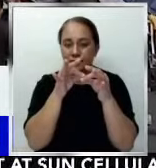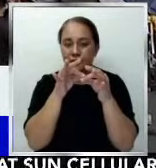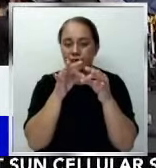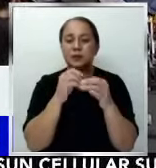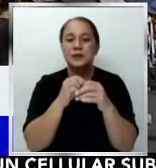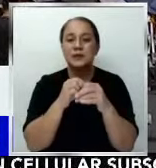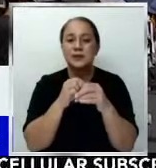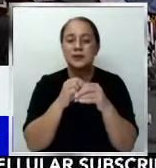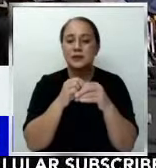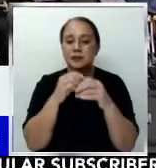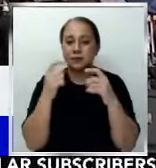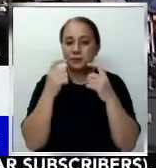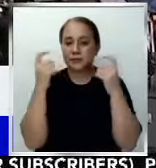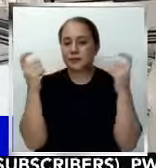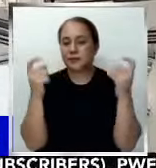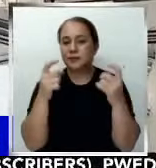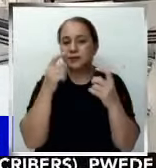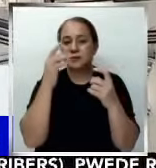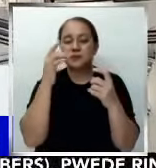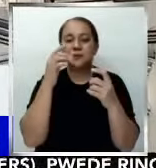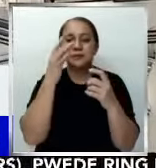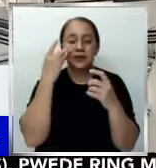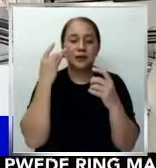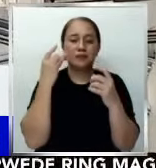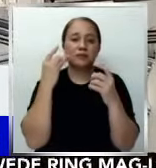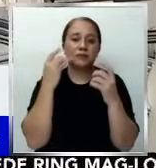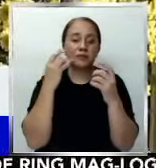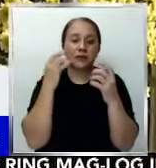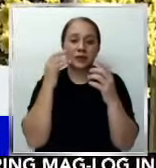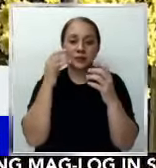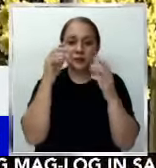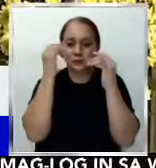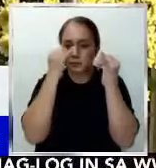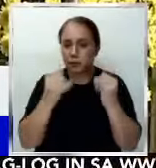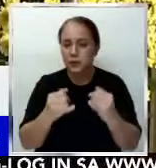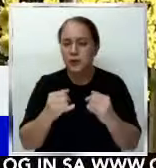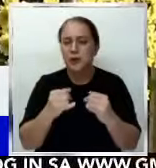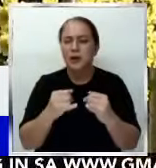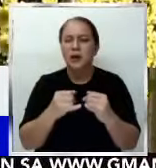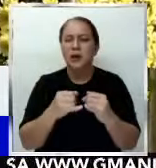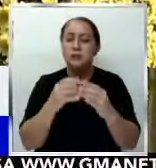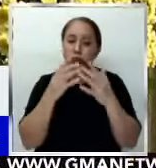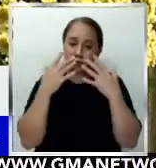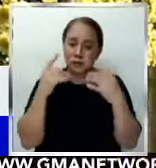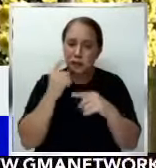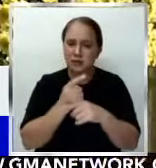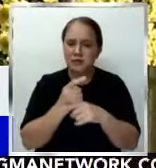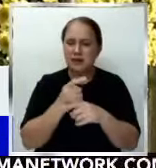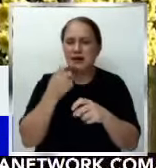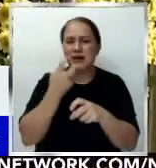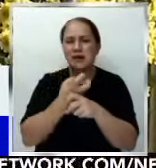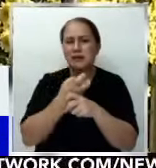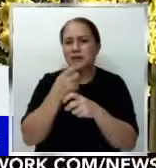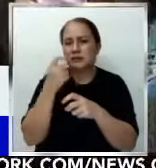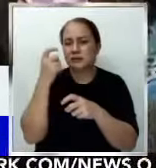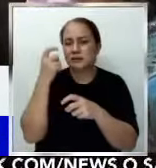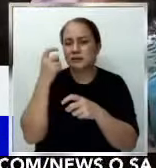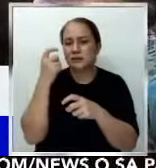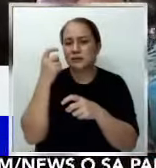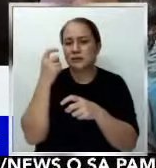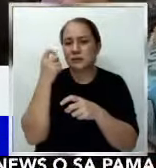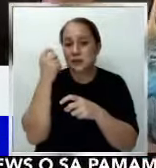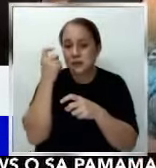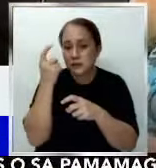Nazareno. Nakakalungkot po yun. No? Mahirap kasing maintindihan na kailangan namin